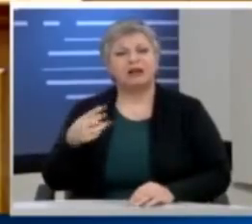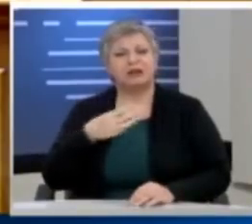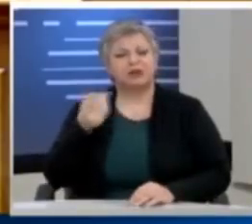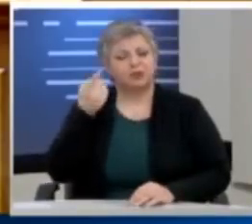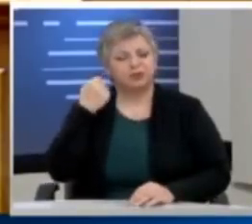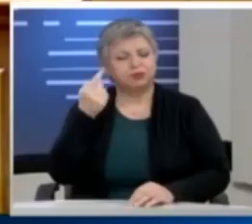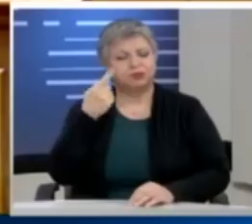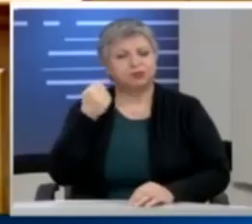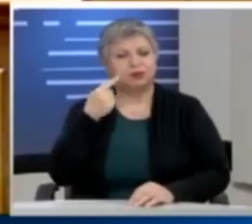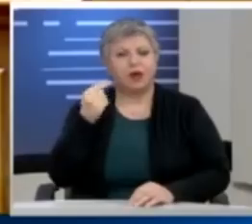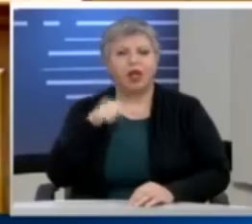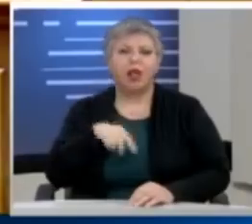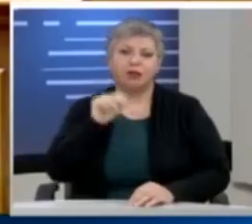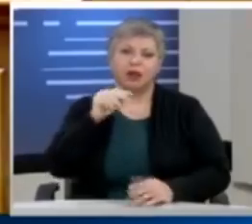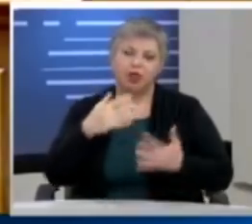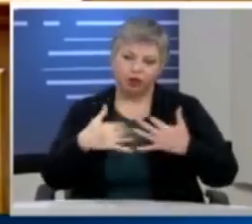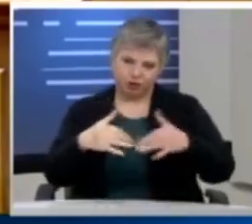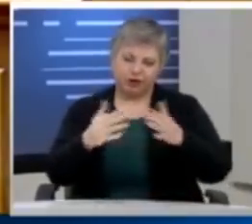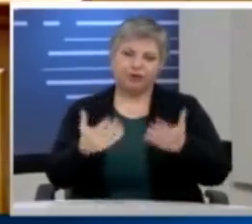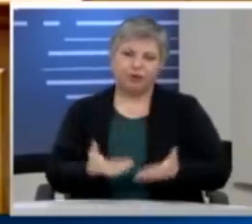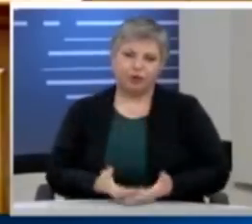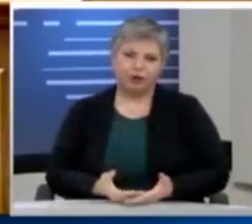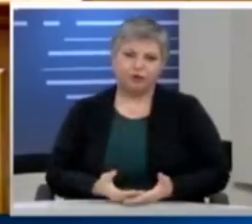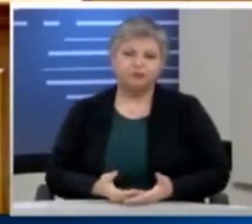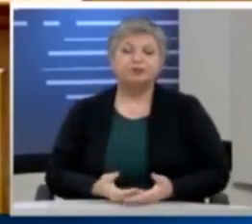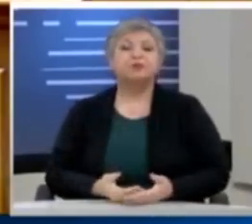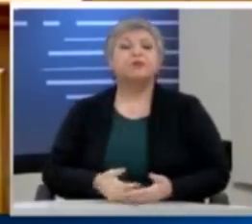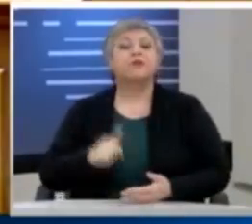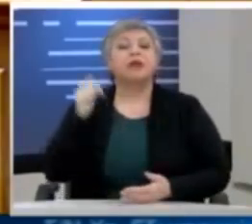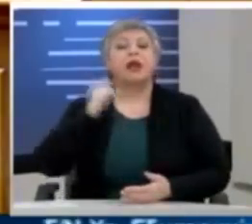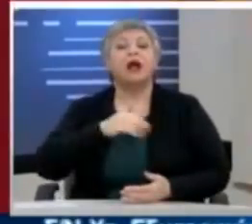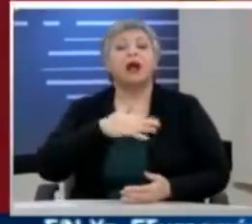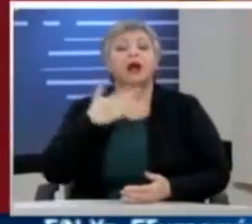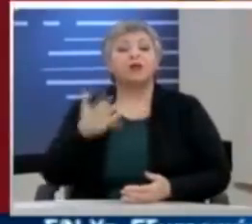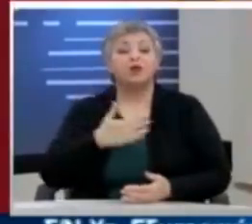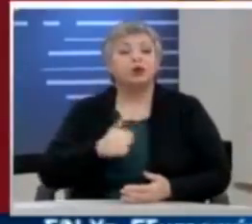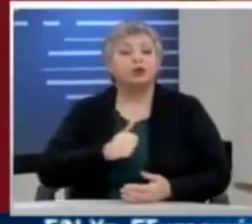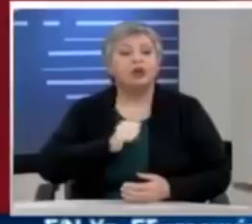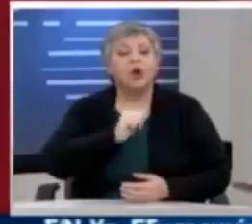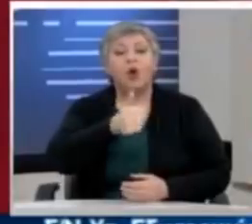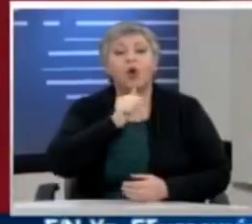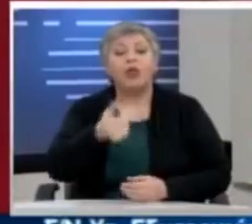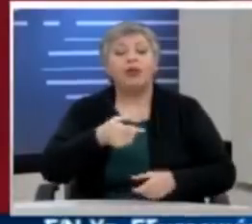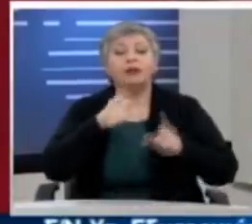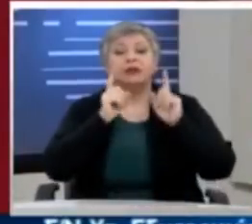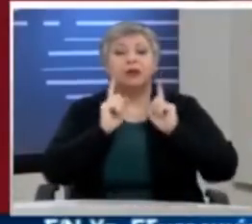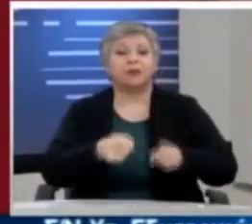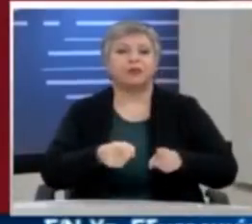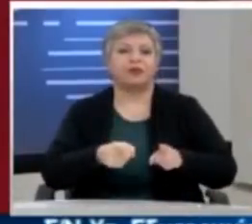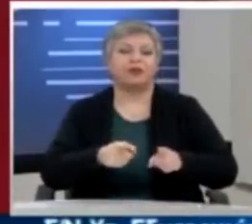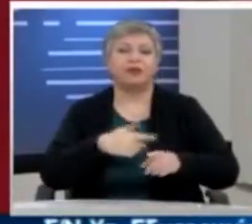εδώ μέσα στο κτίριο της Βουλής. Για την αυτοδιάθεση από τα υπεριαλιστικά κέντρα με στόχο τη σοσιαλιστική